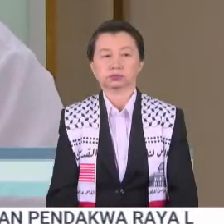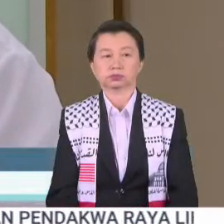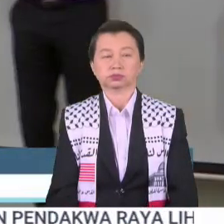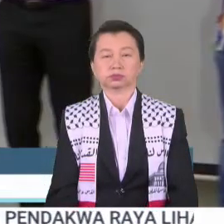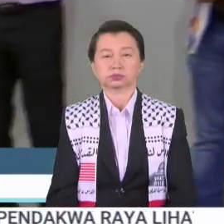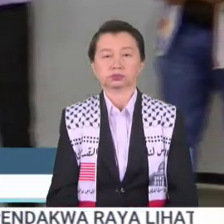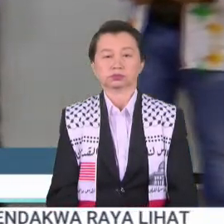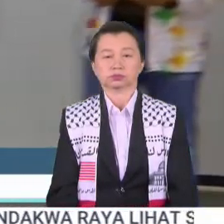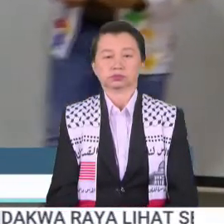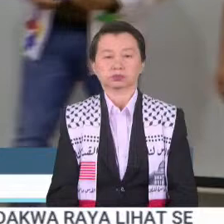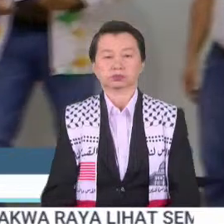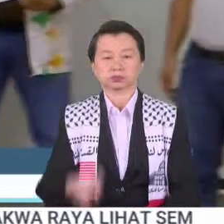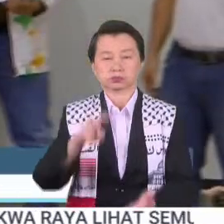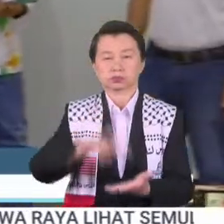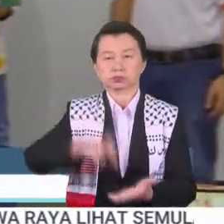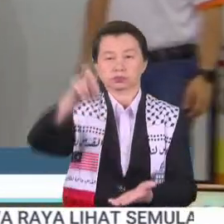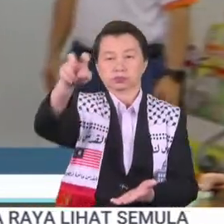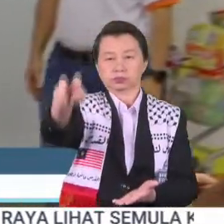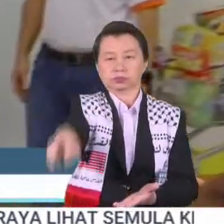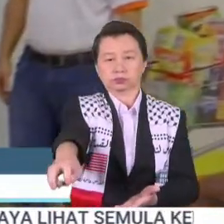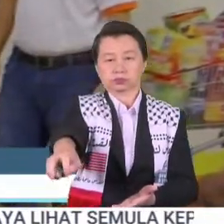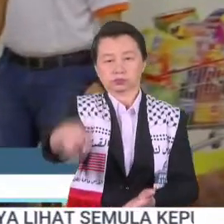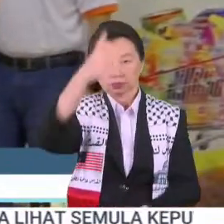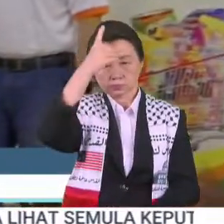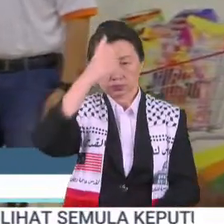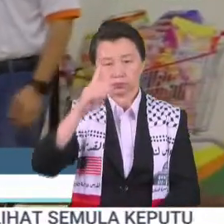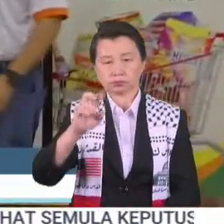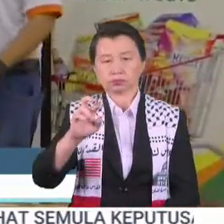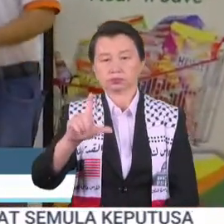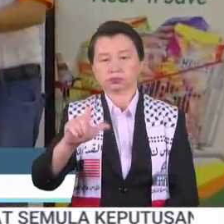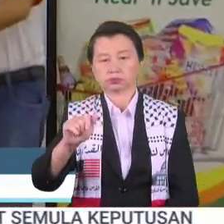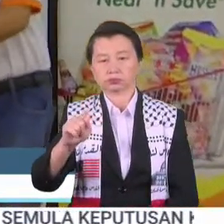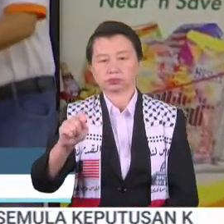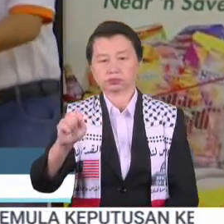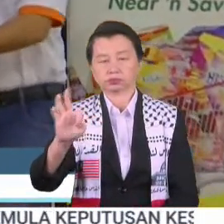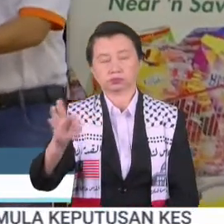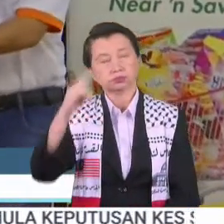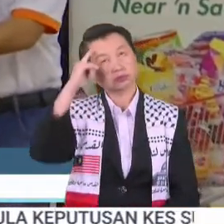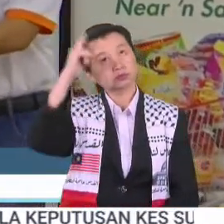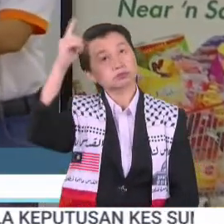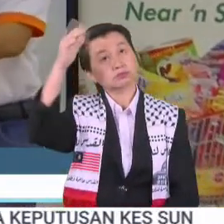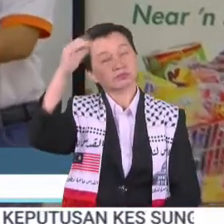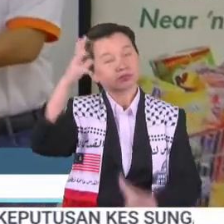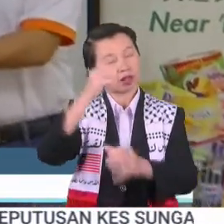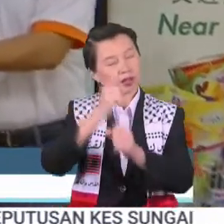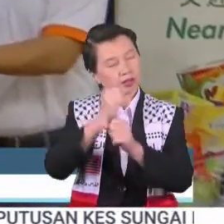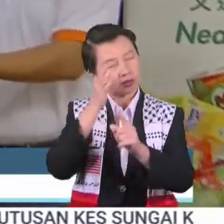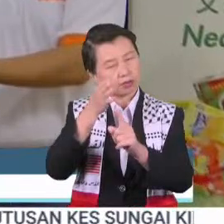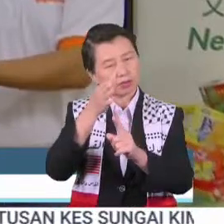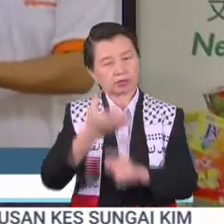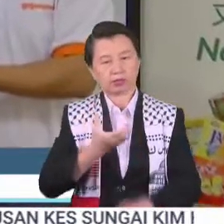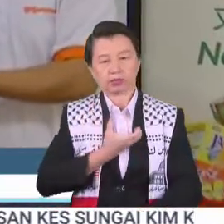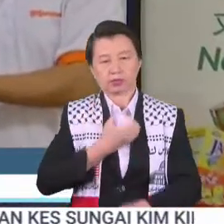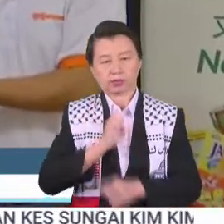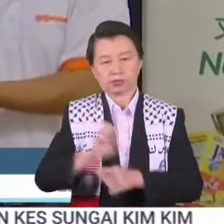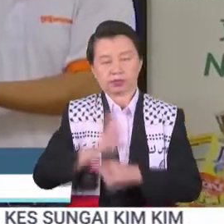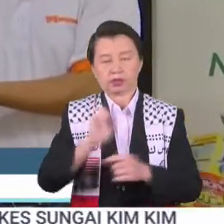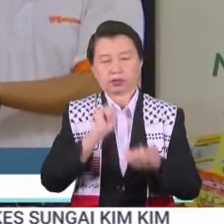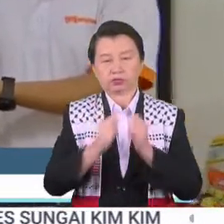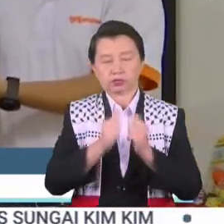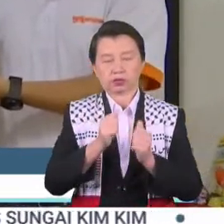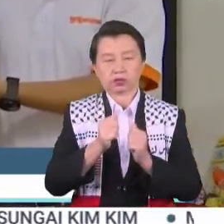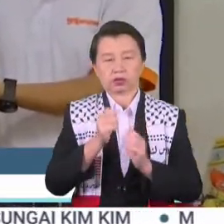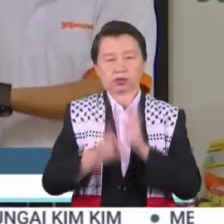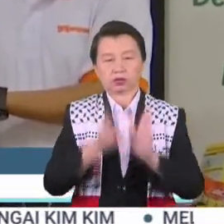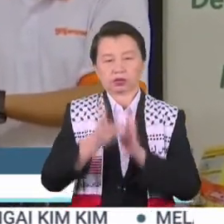Sementara itu, jaguh lompat jauh para negara, Dato' Abdul Latif Romli mengimpikan untuk meraih hat-trick pingat emas di Sukan